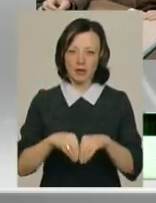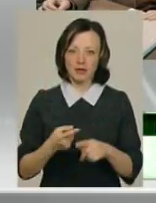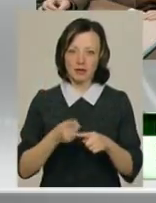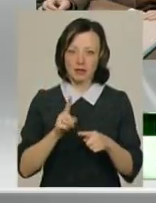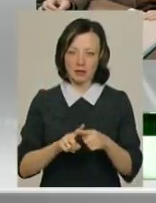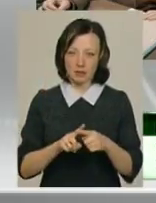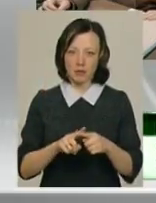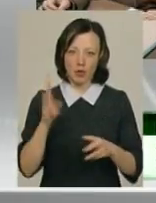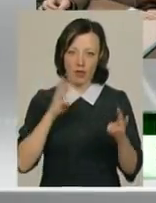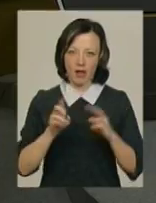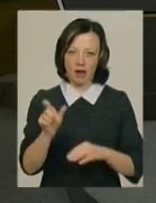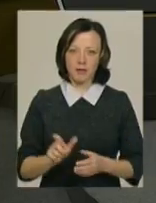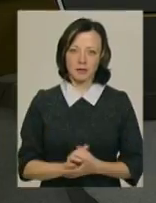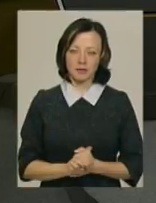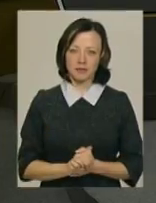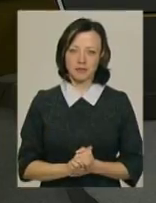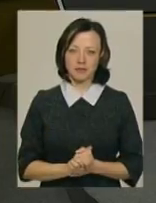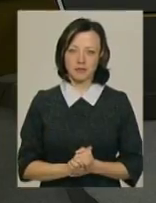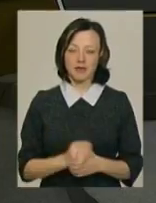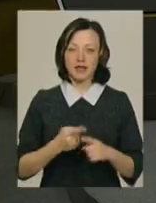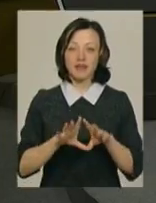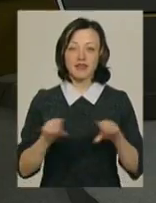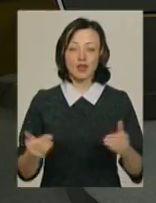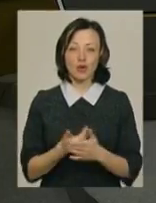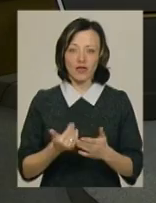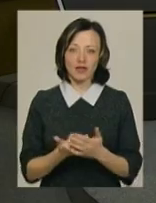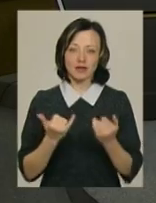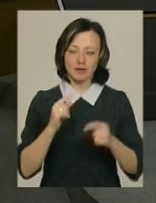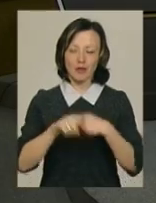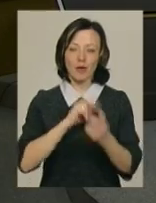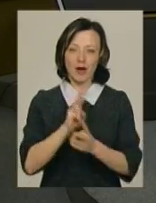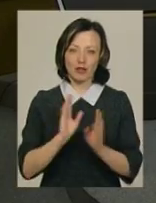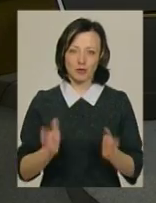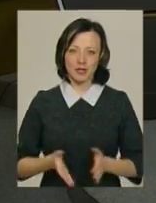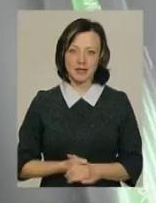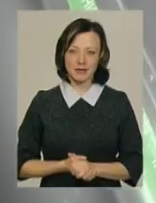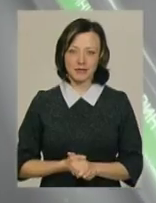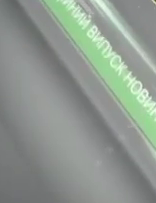нас виходили моделі. Це всі новини на цю годину. Побачимось!